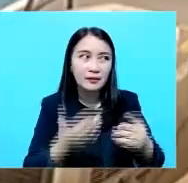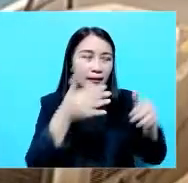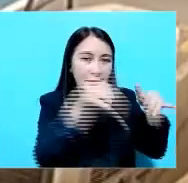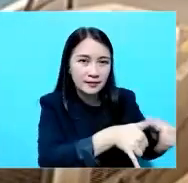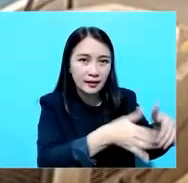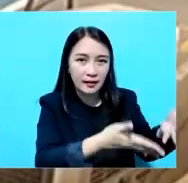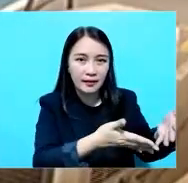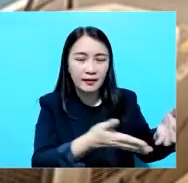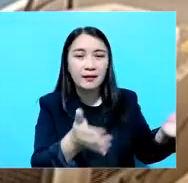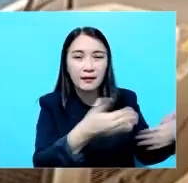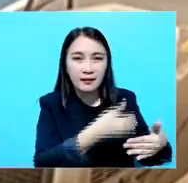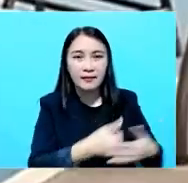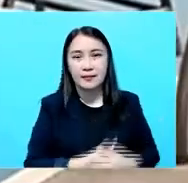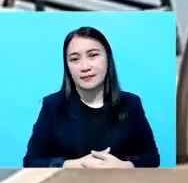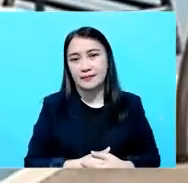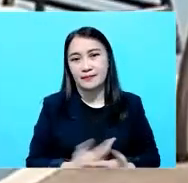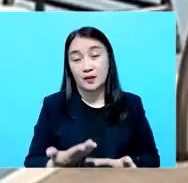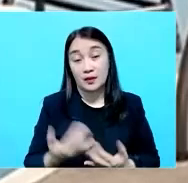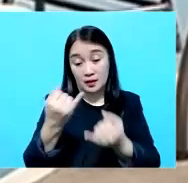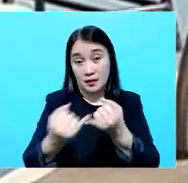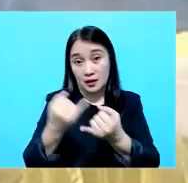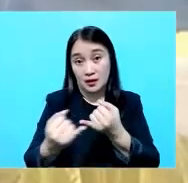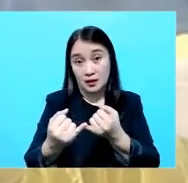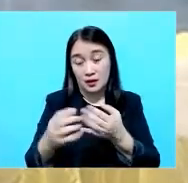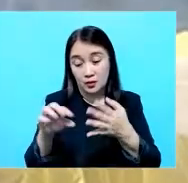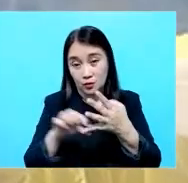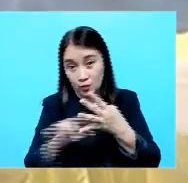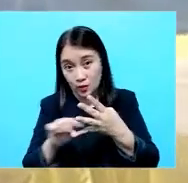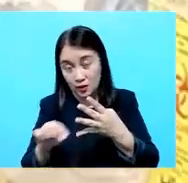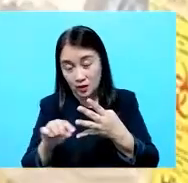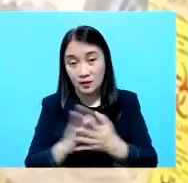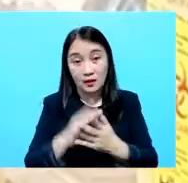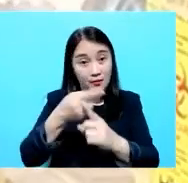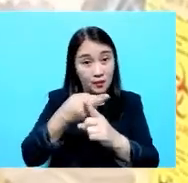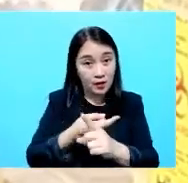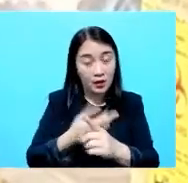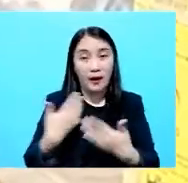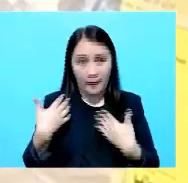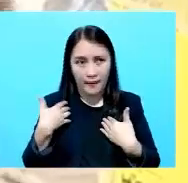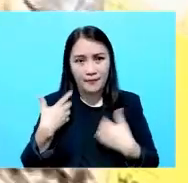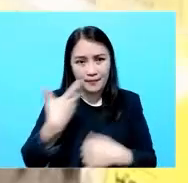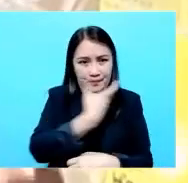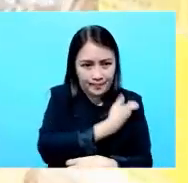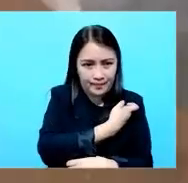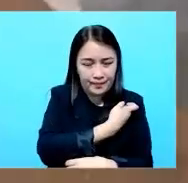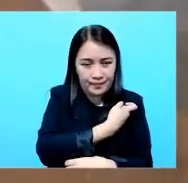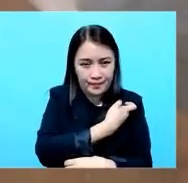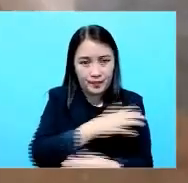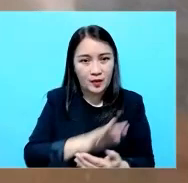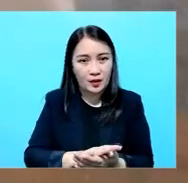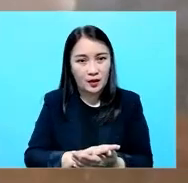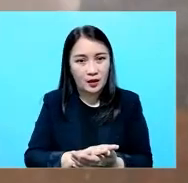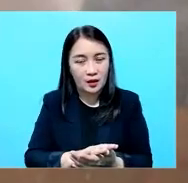Sa katapusan naman ng buwan, maidideliver na sa Pilipinas ang mga bivalent vaccines na panlaban sa original na strain ng virus at maging